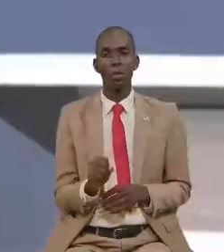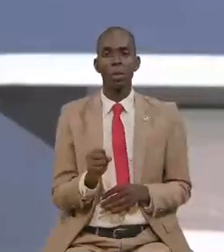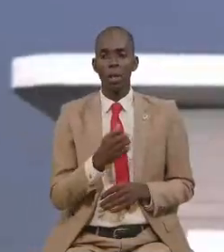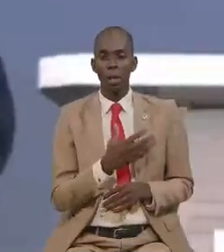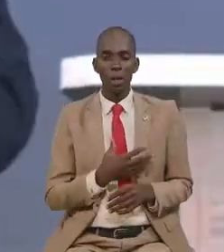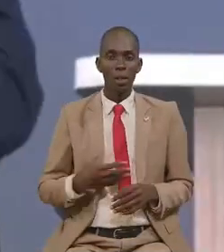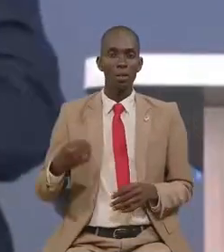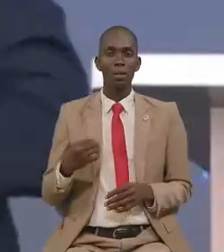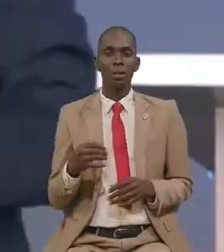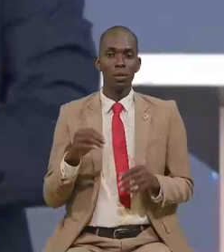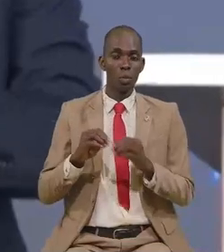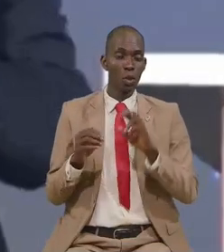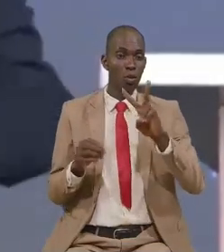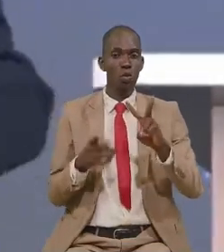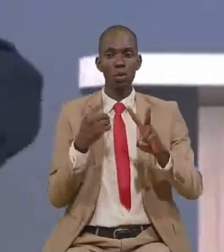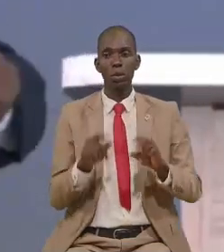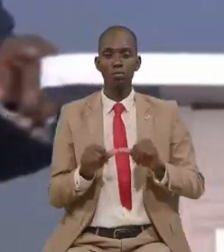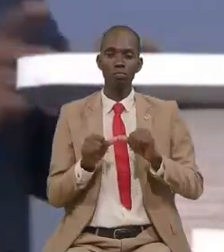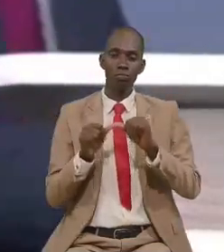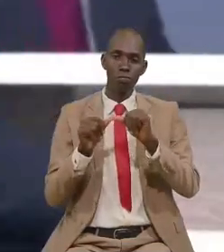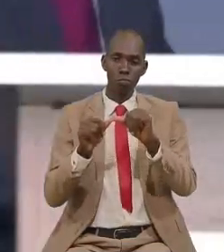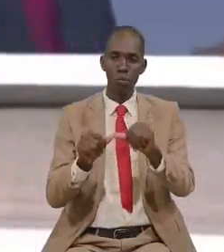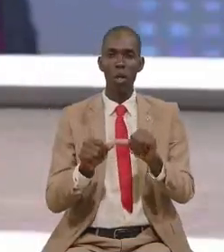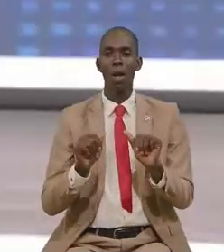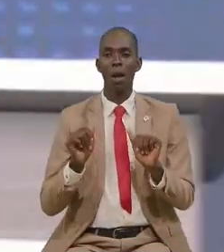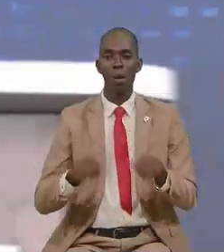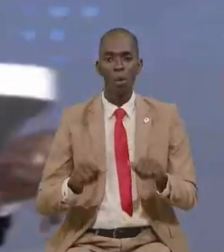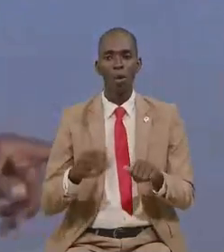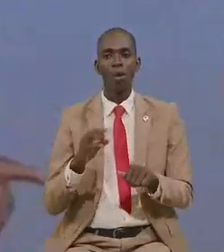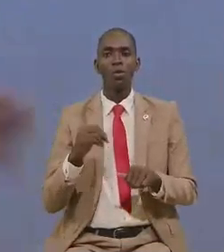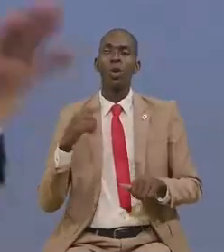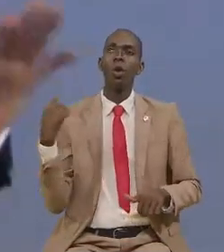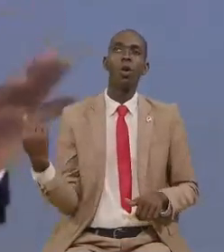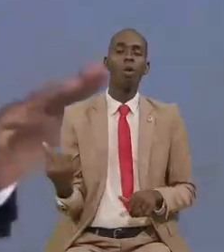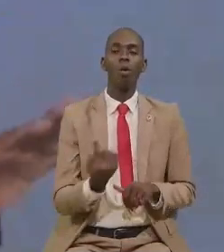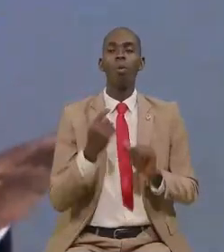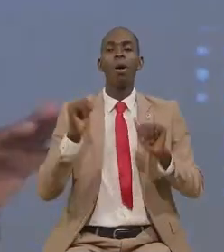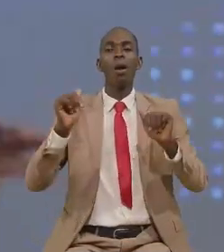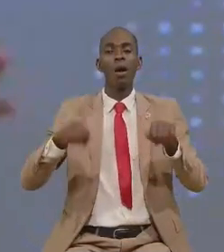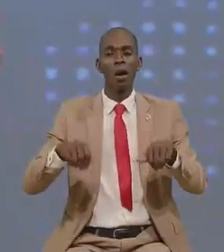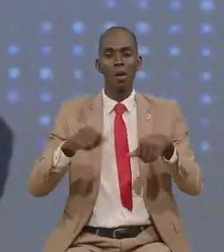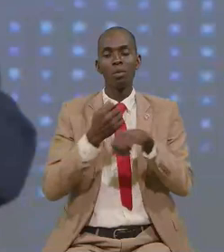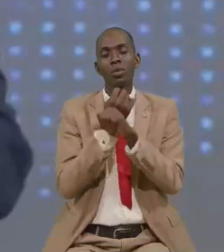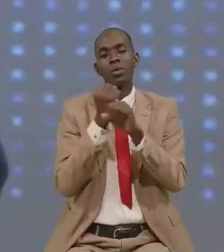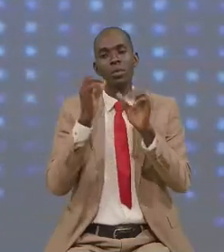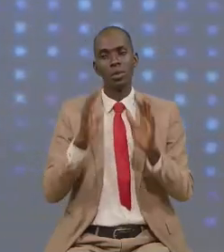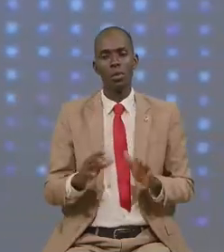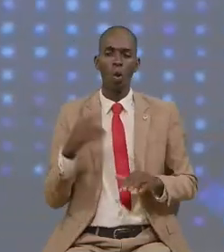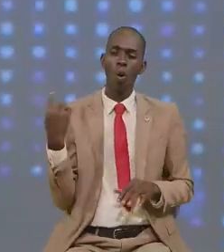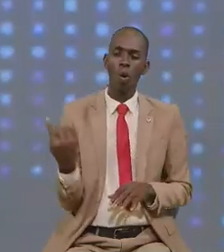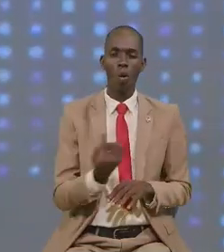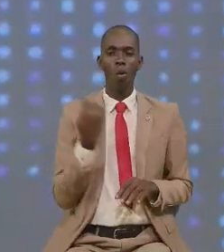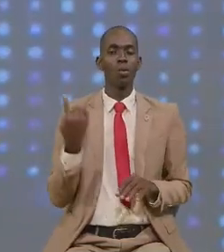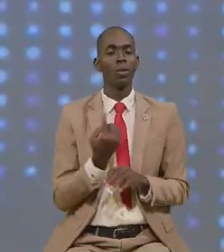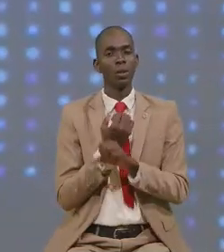Deuxième point, la capacité perpétuelle du sauveur toujours capable. La capacité perpétuelle du sauveur